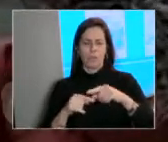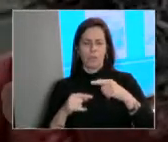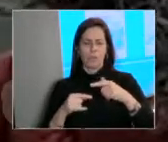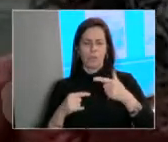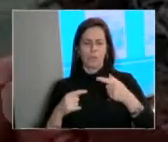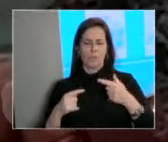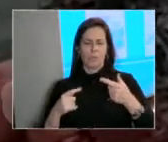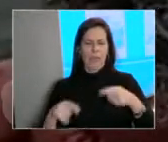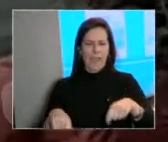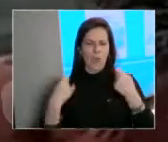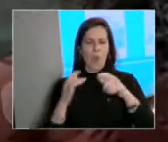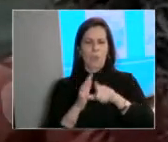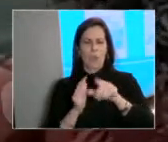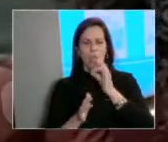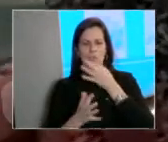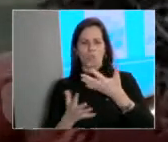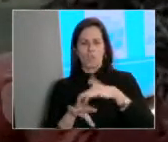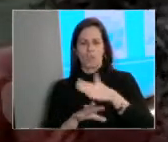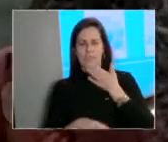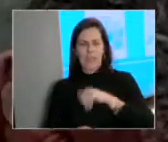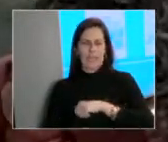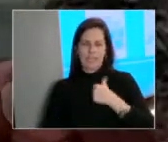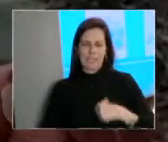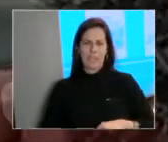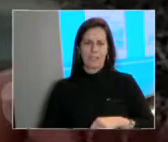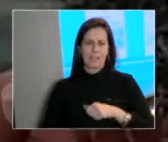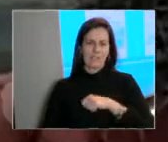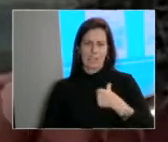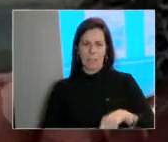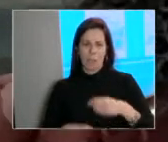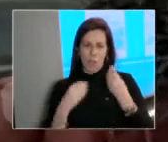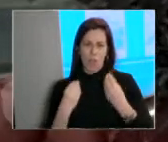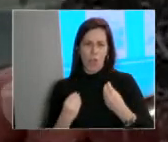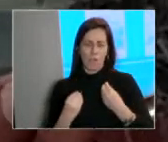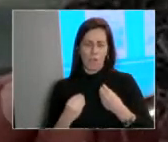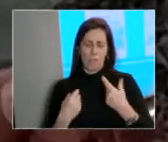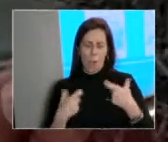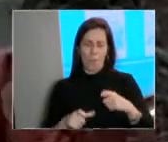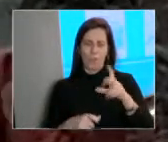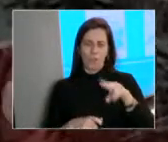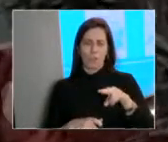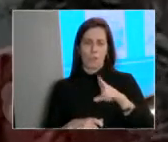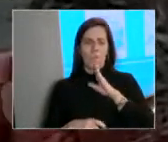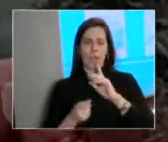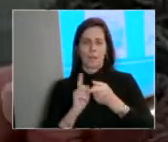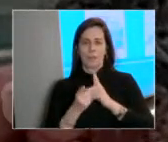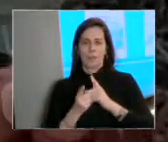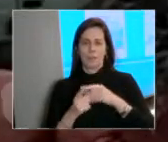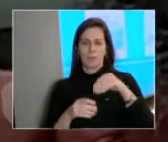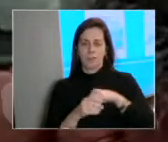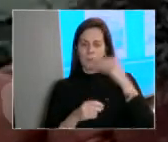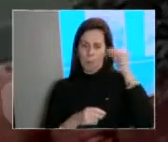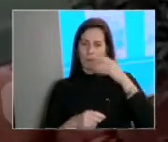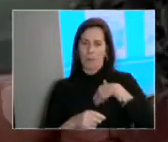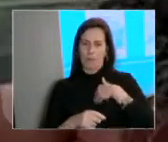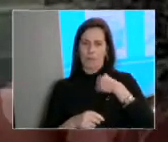לבני נוער וילדים, שילוב של ישראל וסין. למעשה סינים די טובים בחומרה, ויש להם בעיה לתרגם את זה לתכנים פדגוגיים,